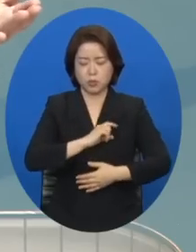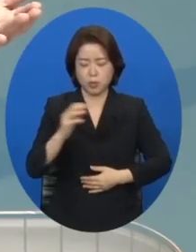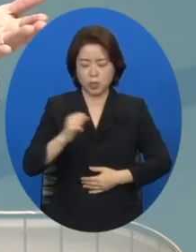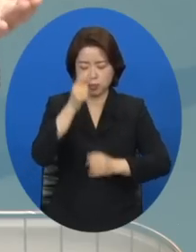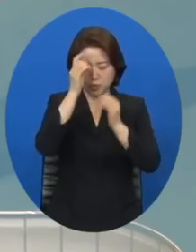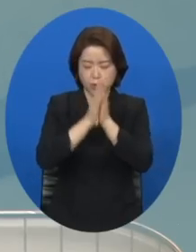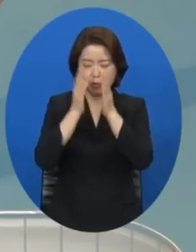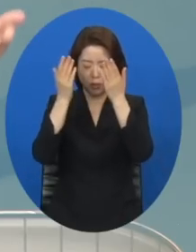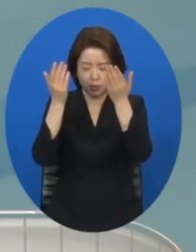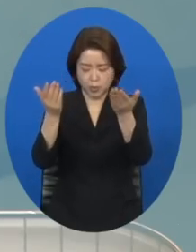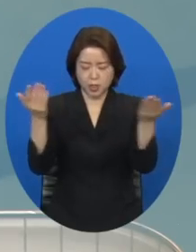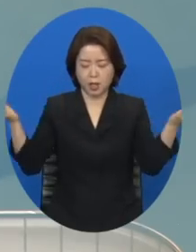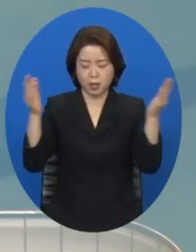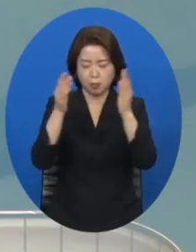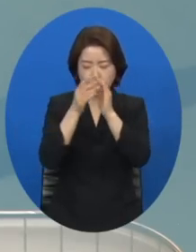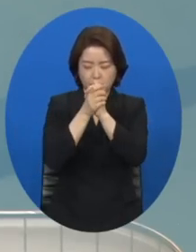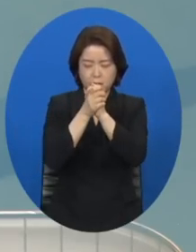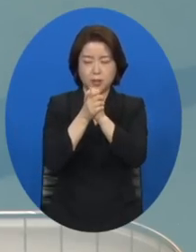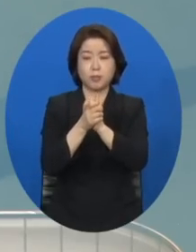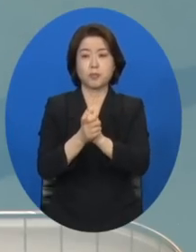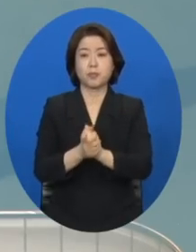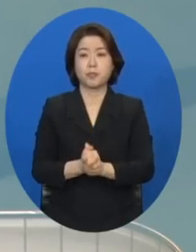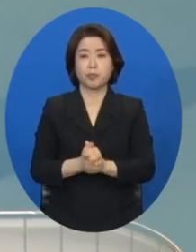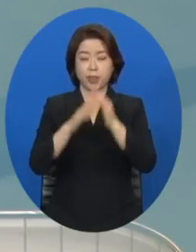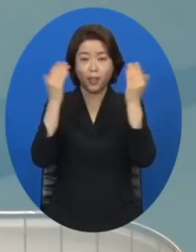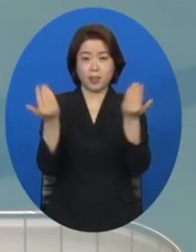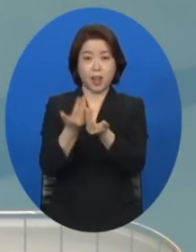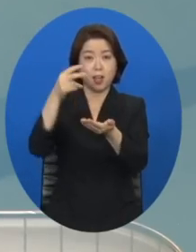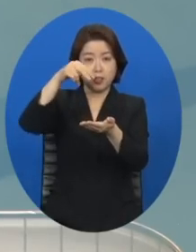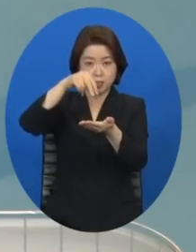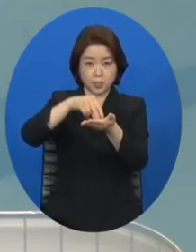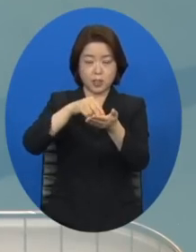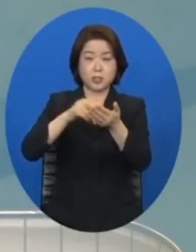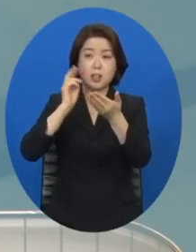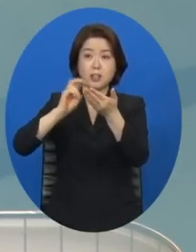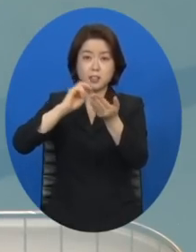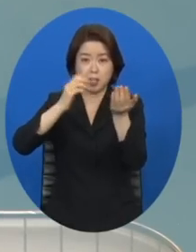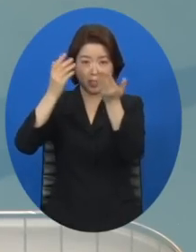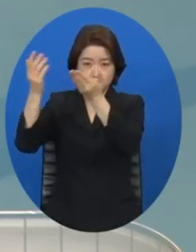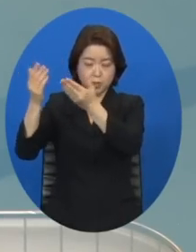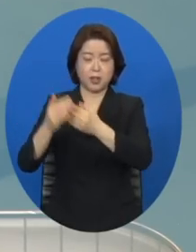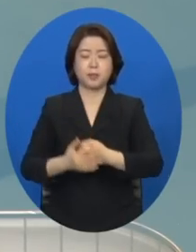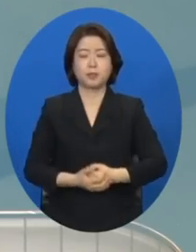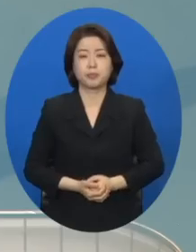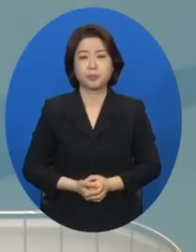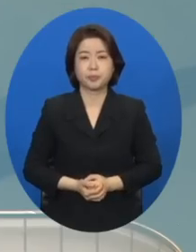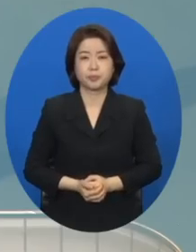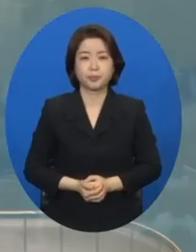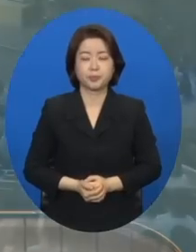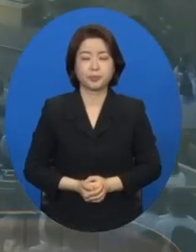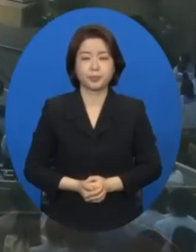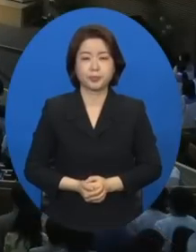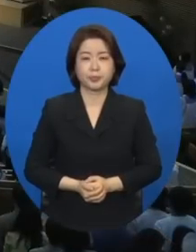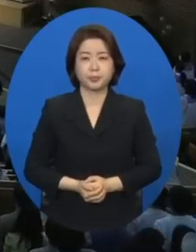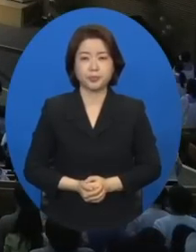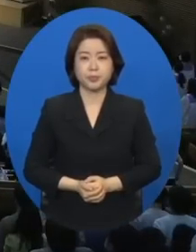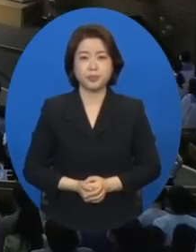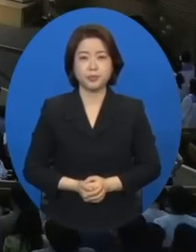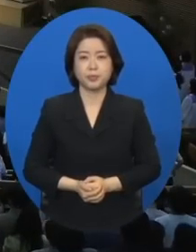이름으로 기도드립니다 아멘 다 같이 일어나셔서 우리 찬양하겠습니다 주님 내 안에 찬양하겠습니다